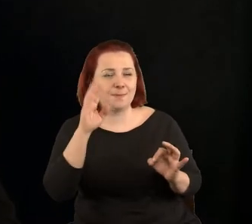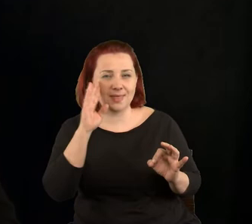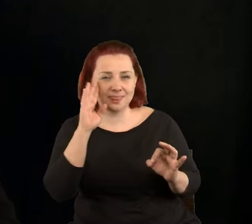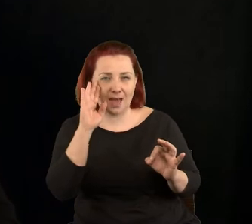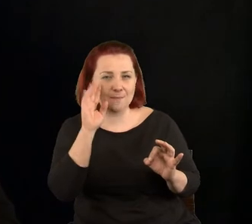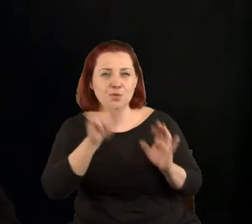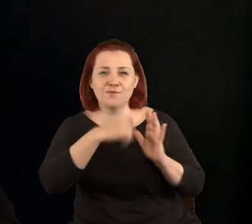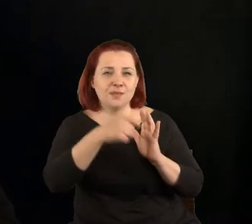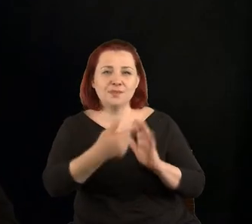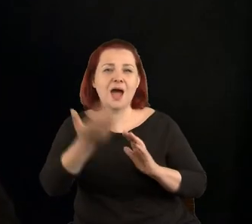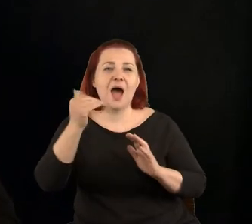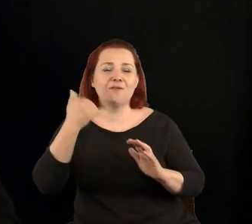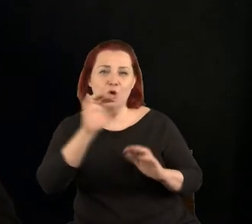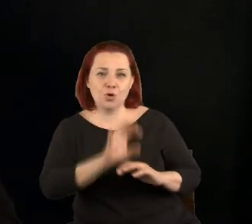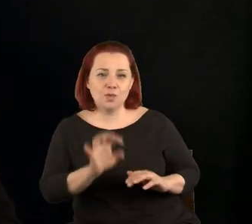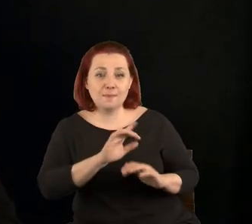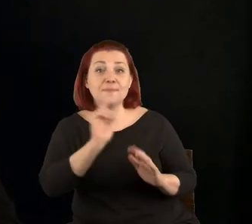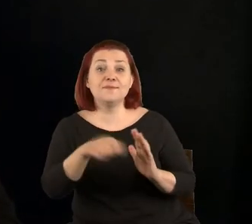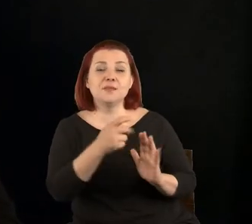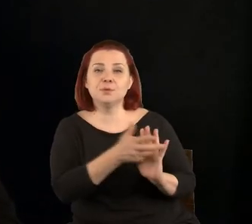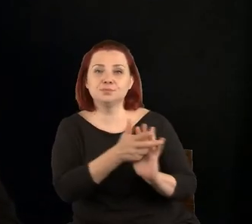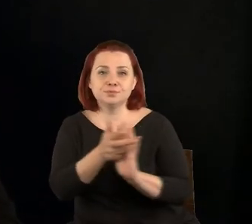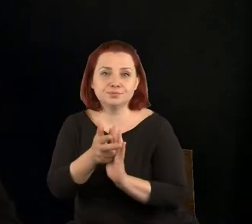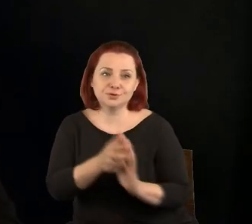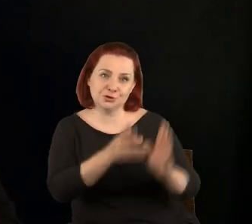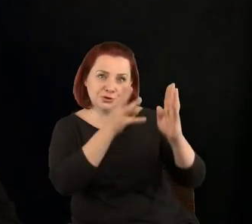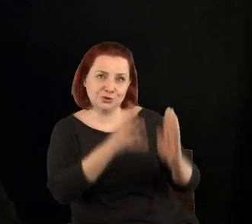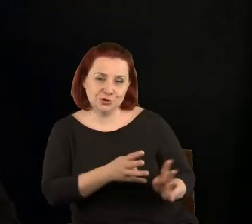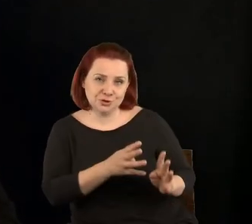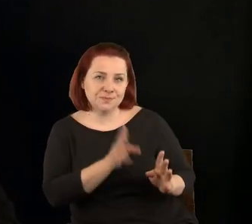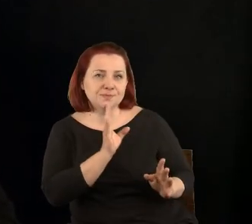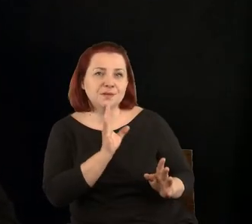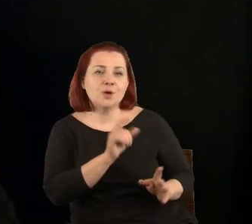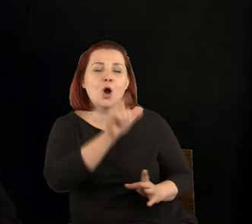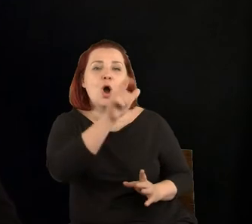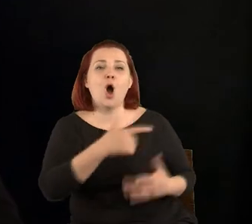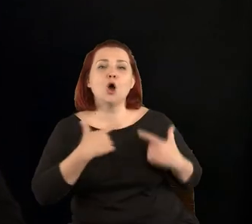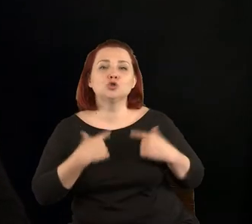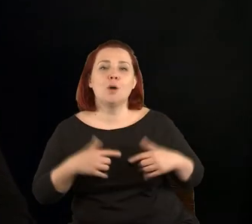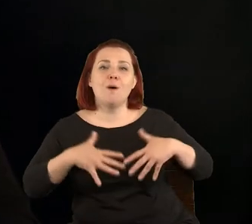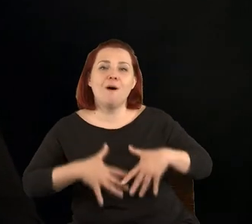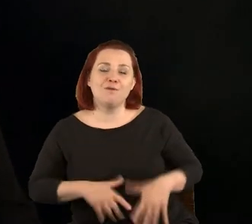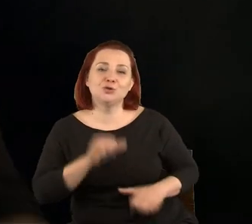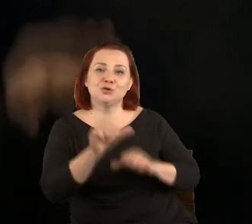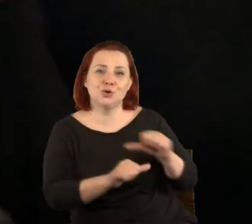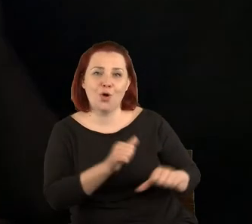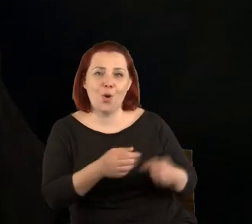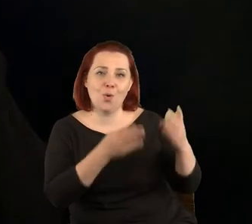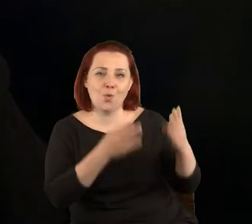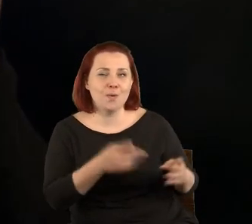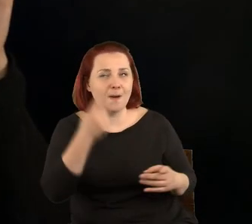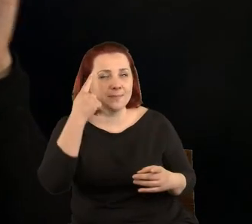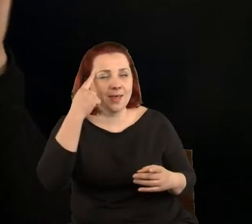go dosyć dawno oglądałam. Film nakręcono to o tobie, jak zostałaś chyba tą osobowością roku. I mi w